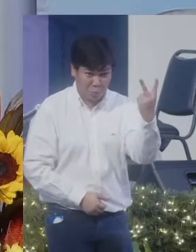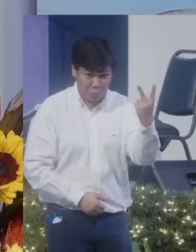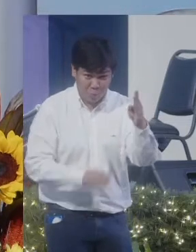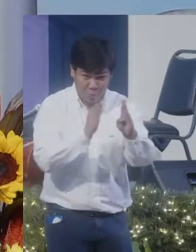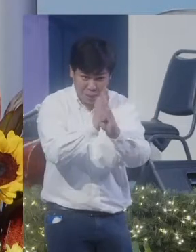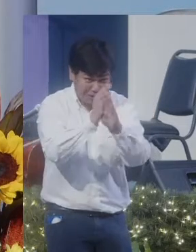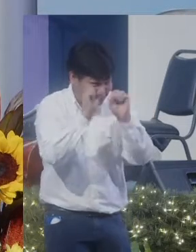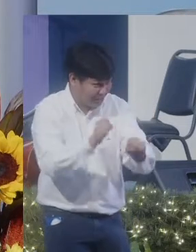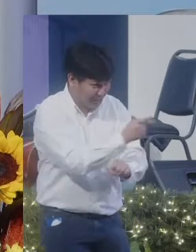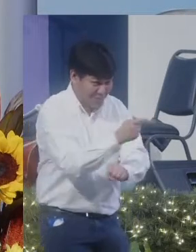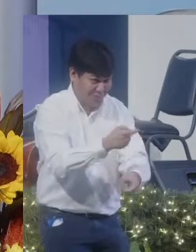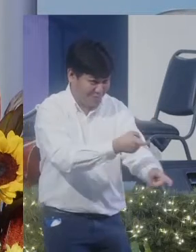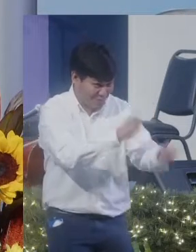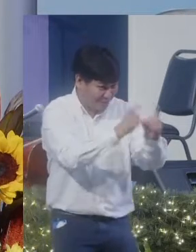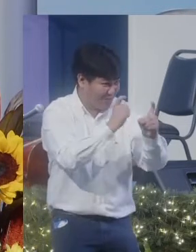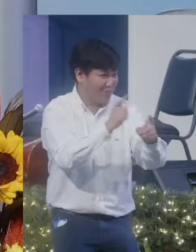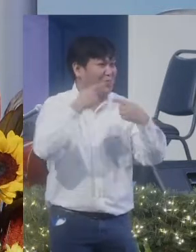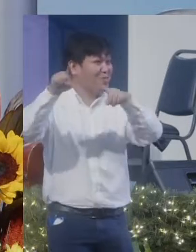Mirakulong catch.